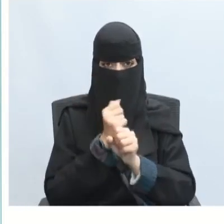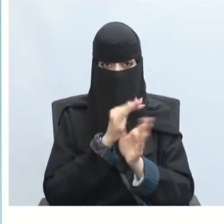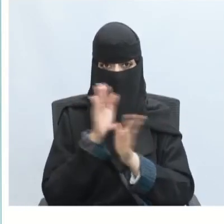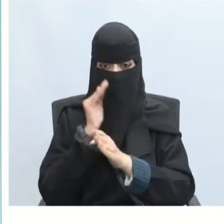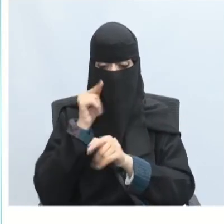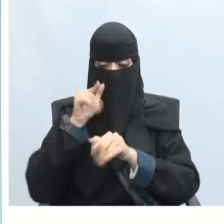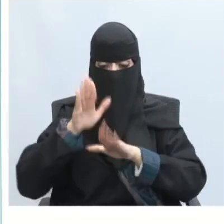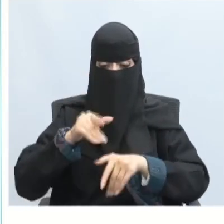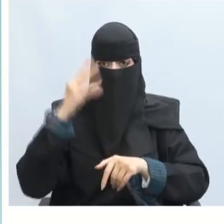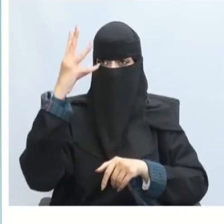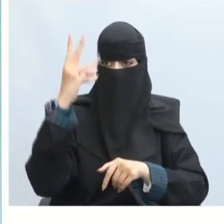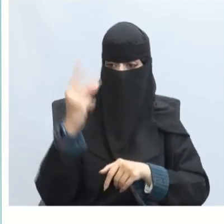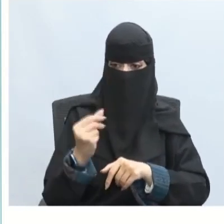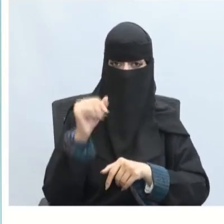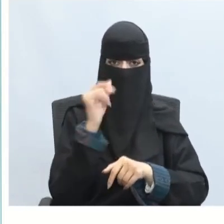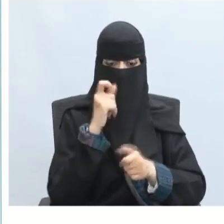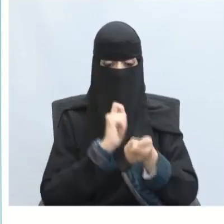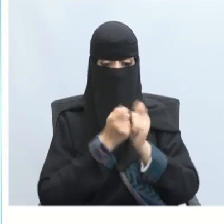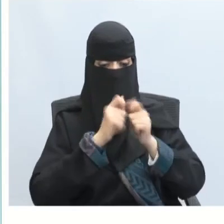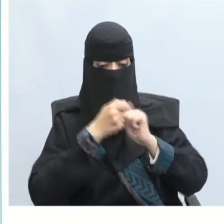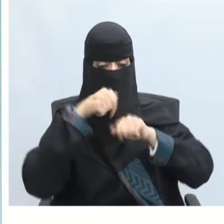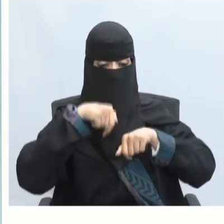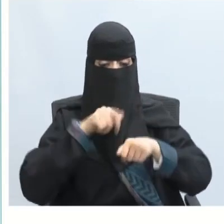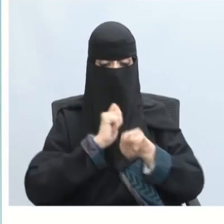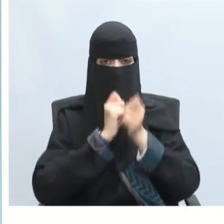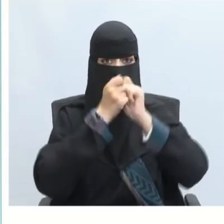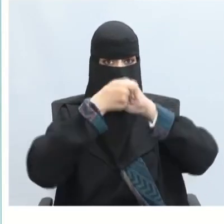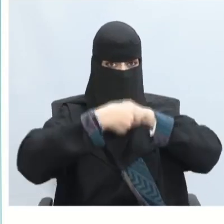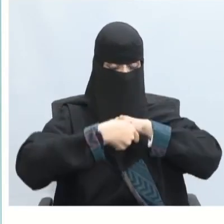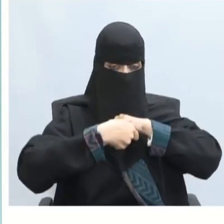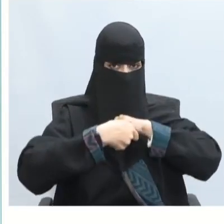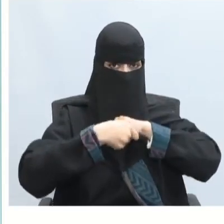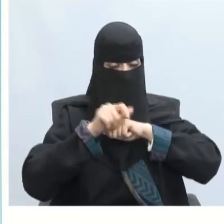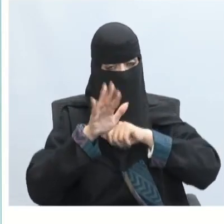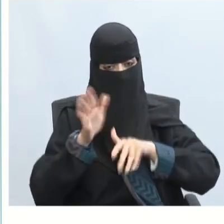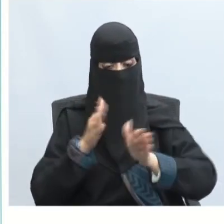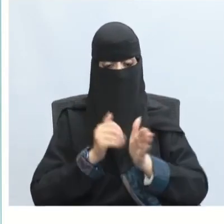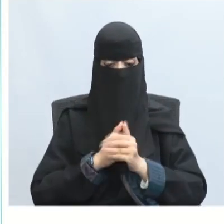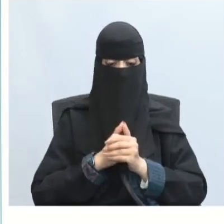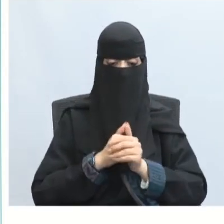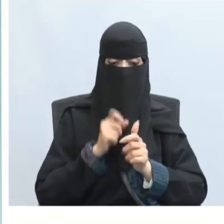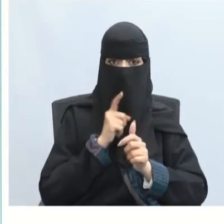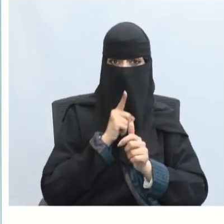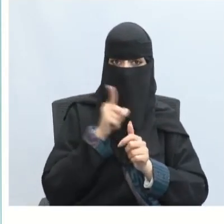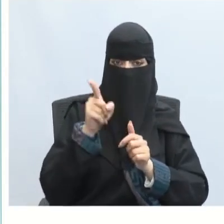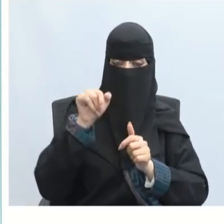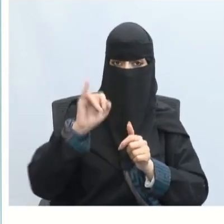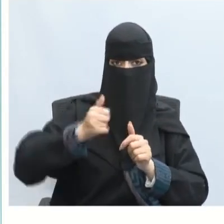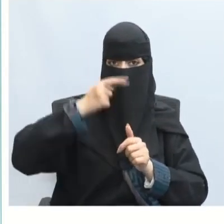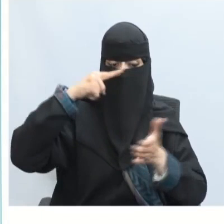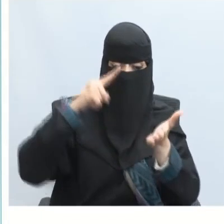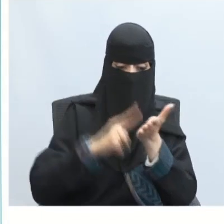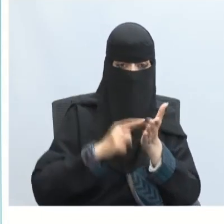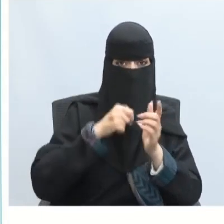التطبيق يحدث عدد من التغيرات تستدعي تعديل هذه اللائحه وهو ما